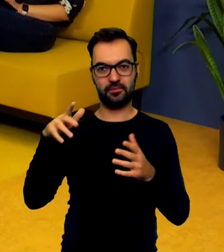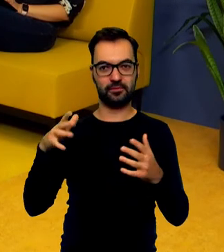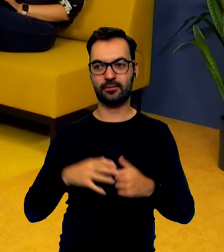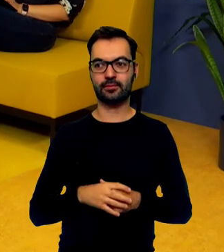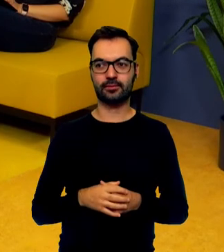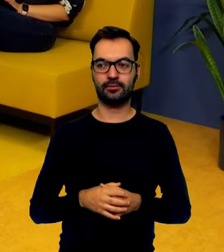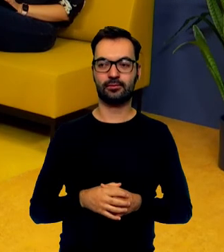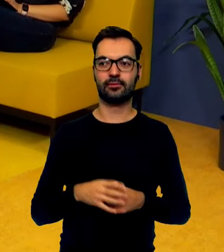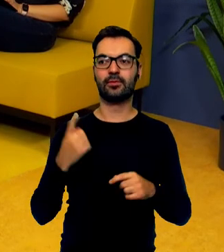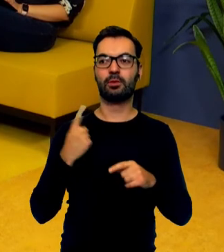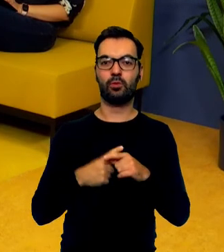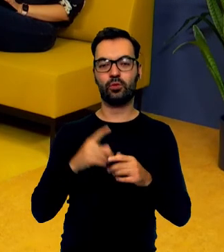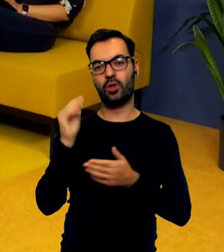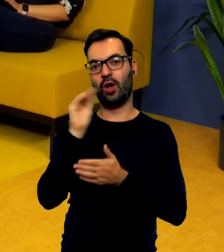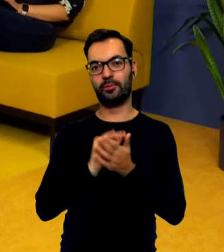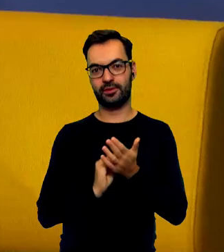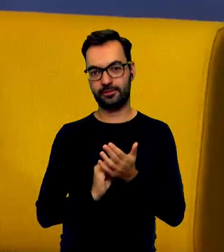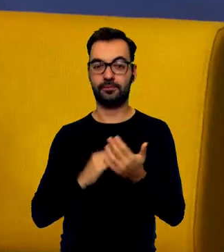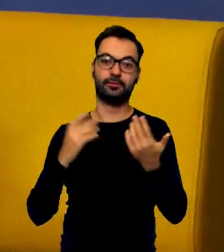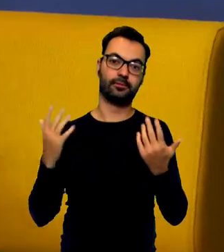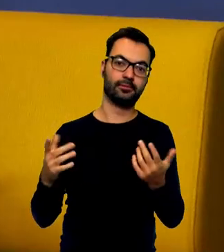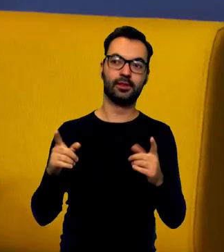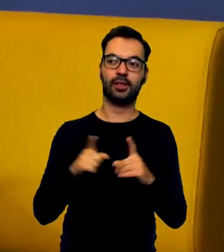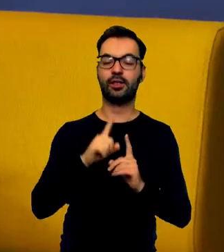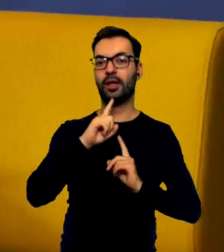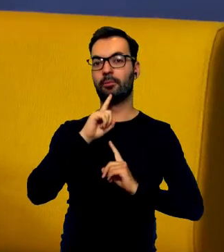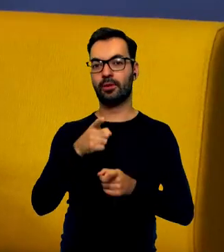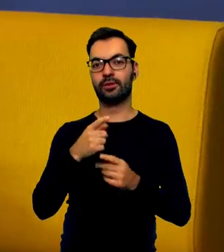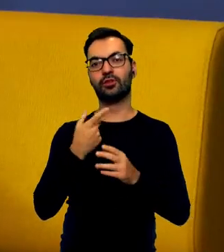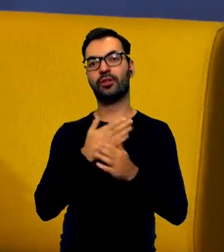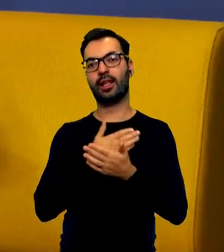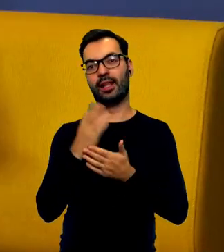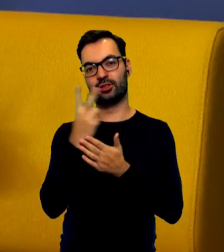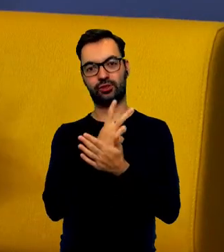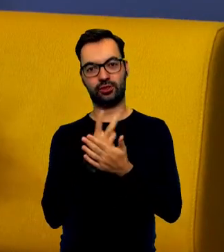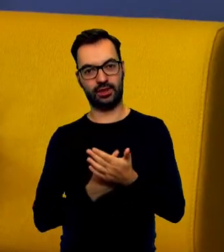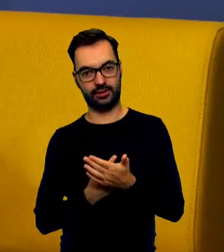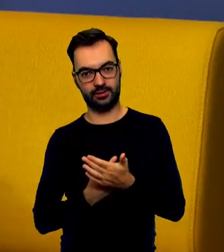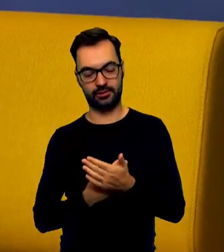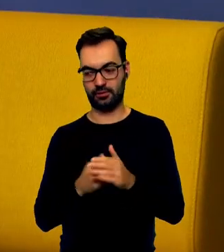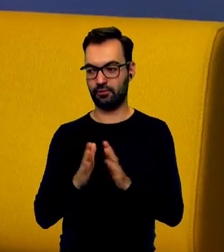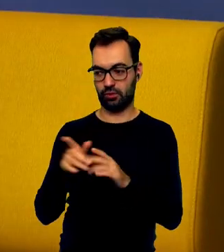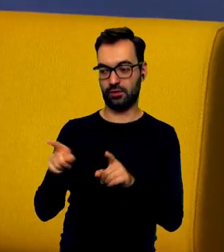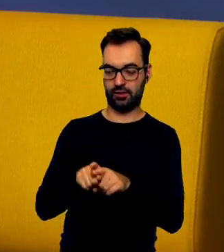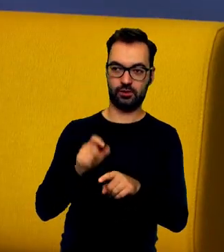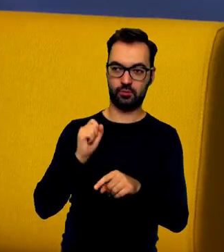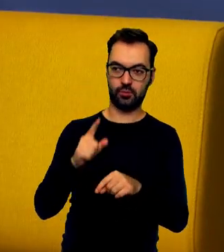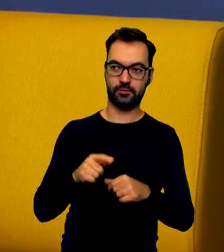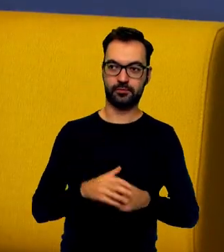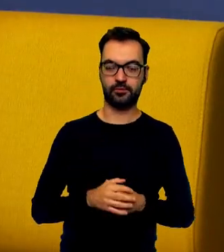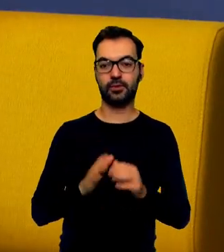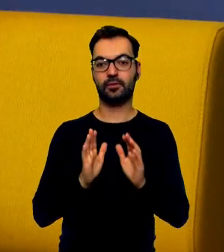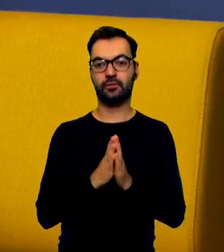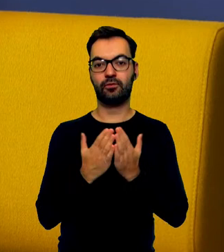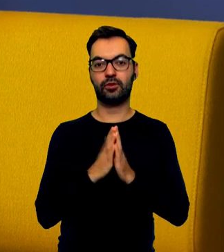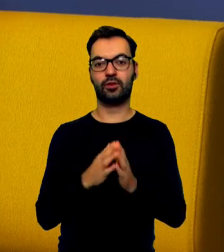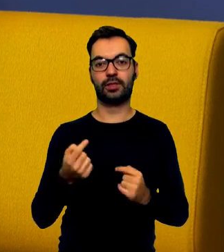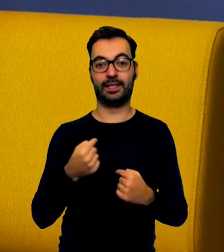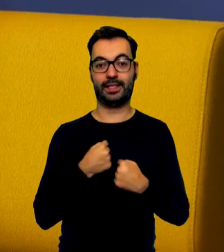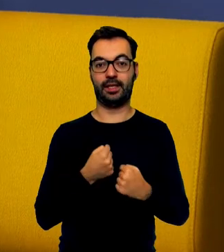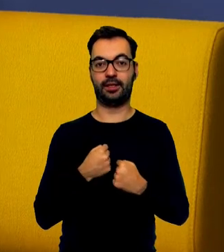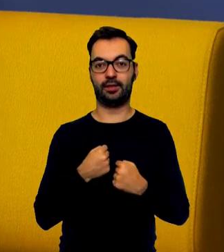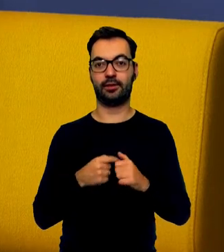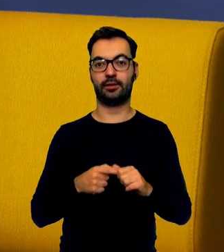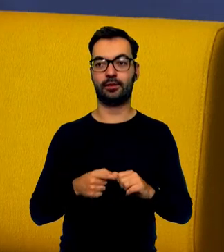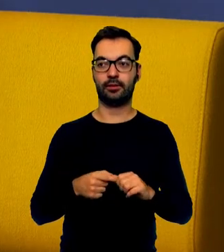i towarzyszących im opisów i też pewnych rekomendacji lekturowych, co w książce tutaj także zostało, bo w książce ja